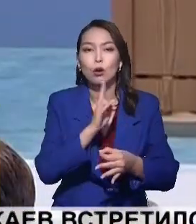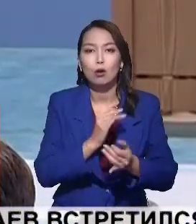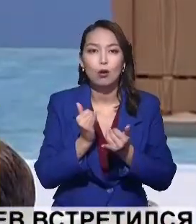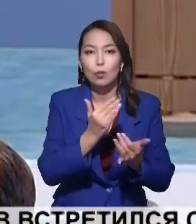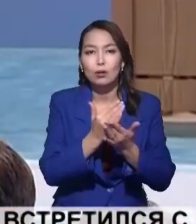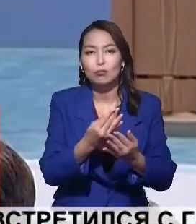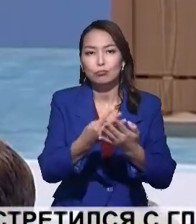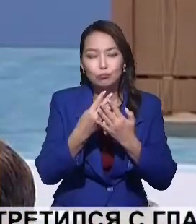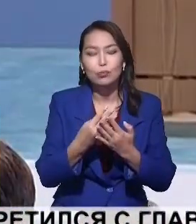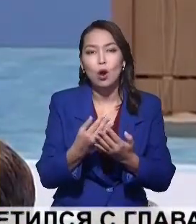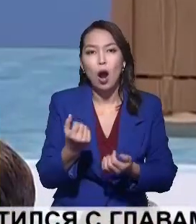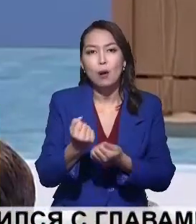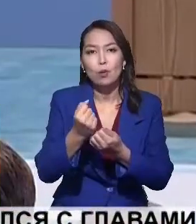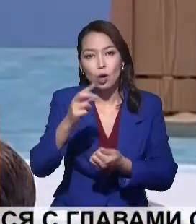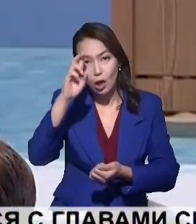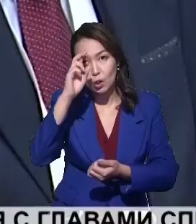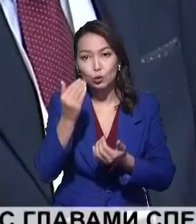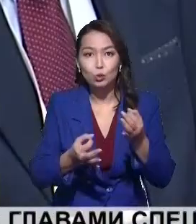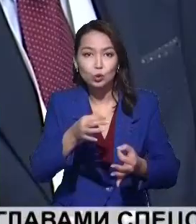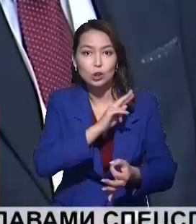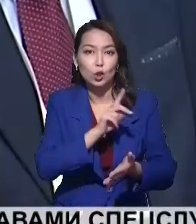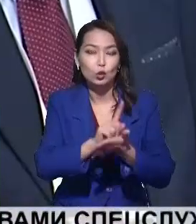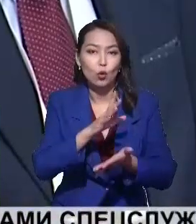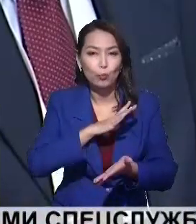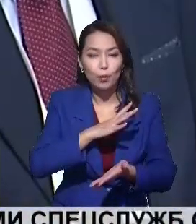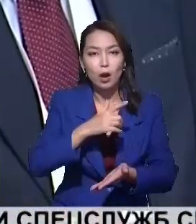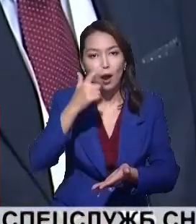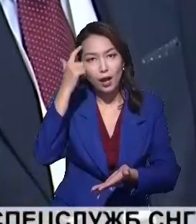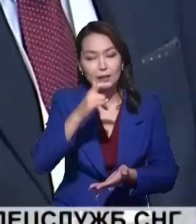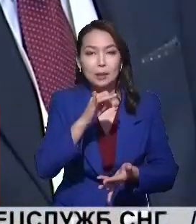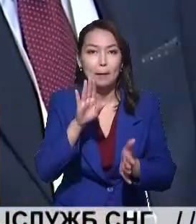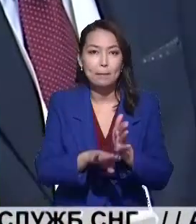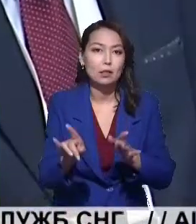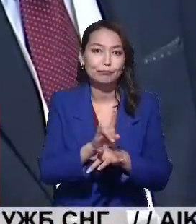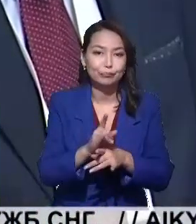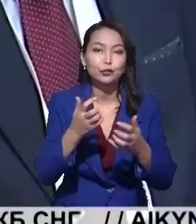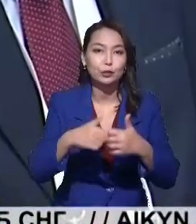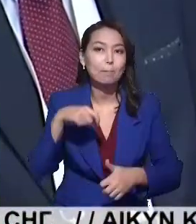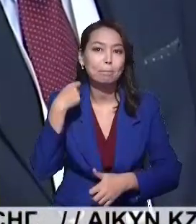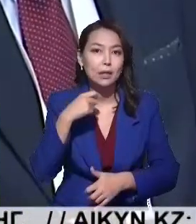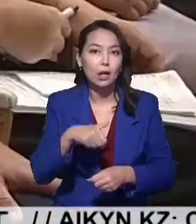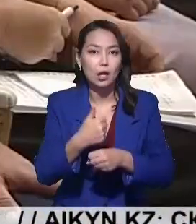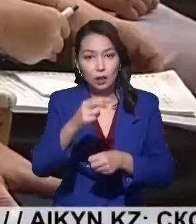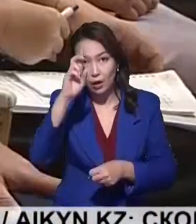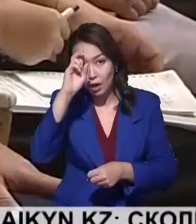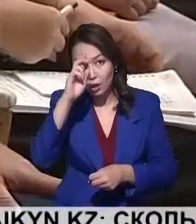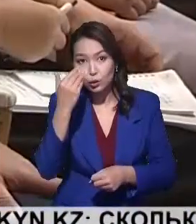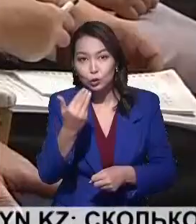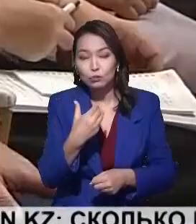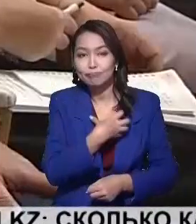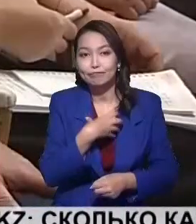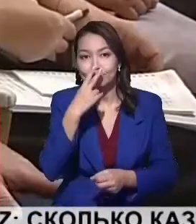опорой государства, а судебная система должна быть авторитетной и беспристрастной, считает президент. Глава государства обозначил ключевые достижения